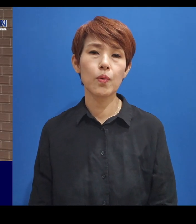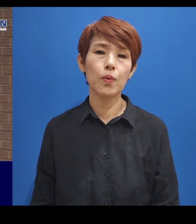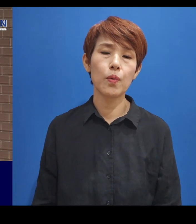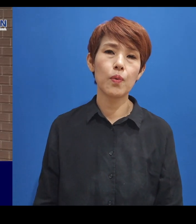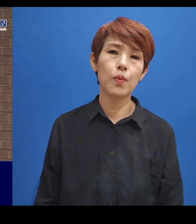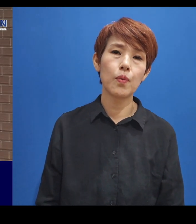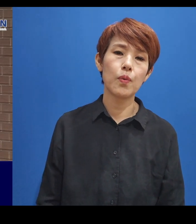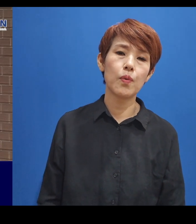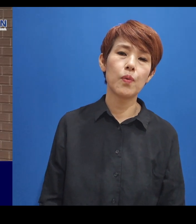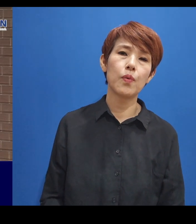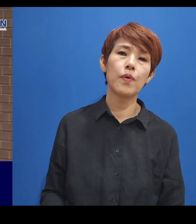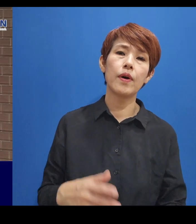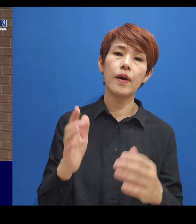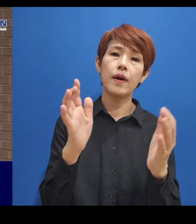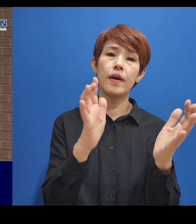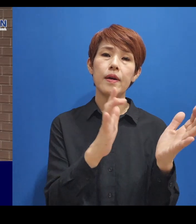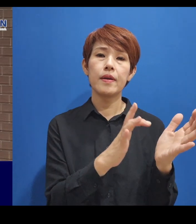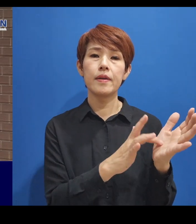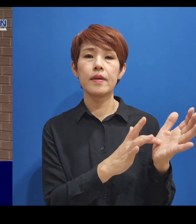내버리고